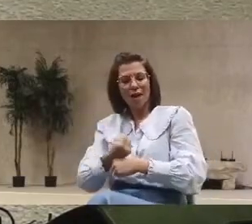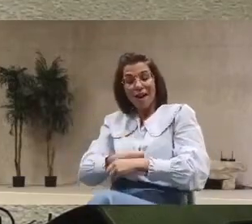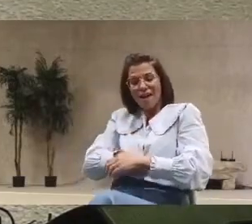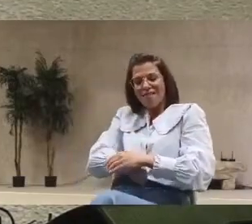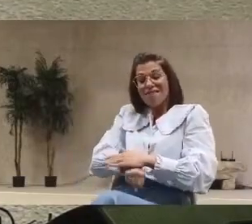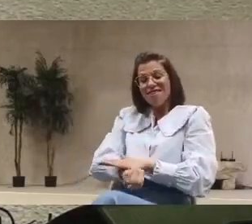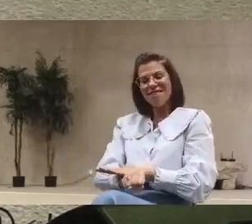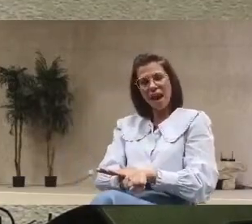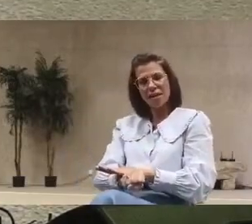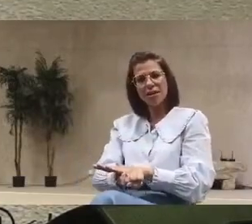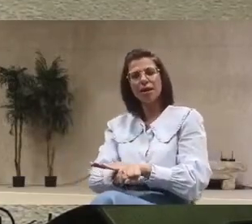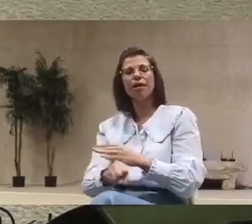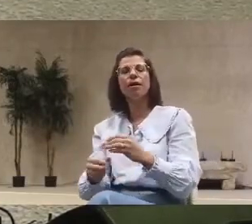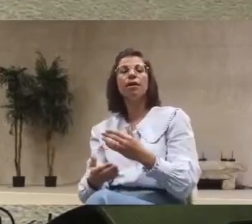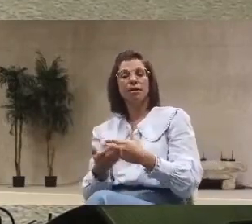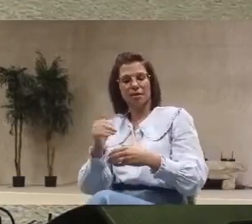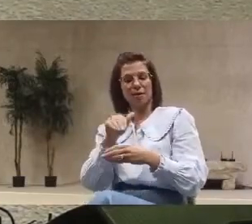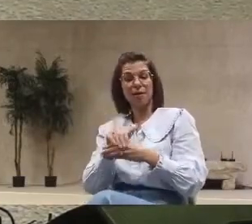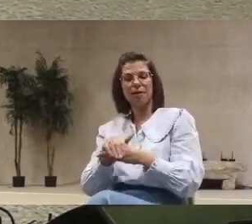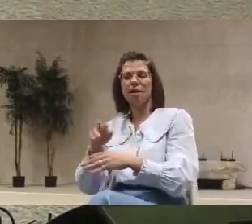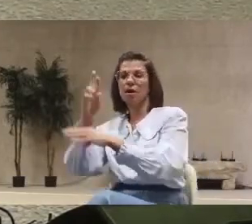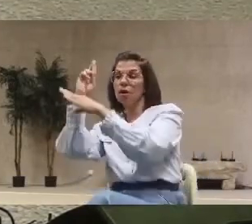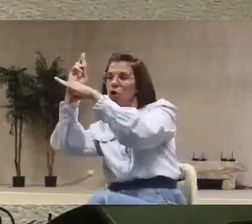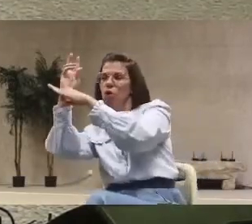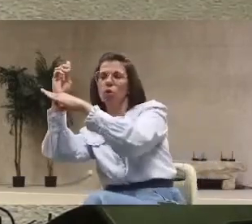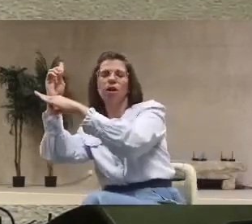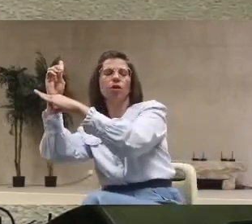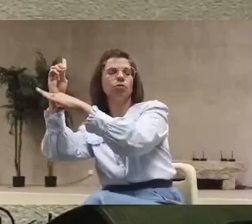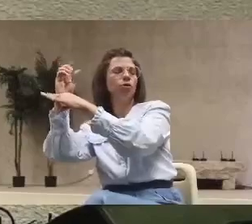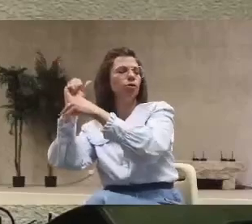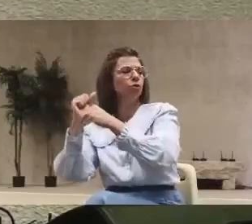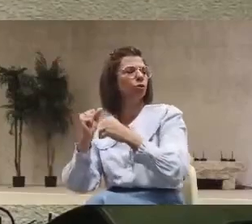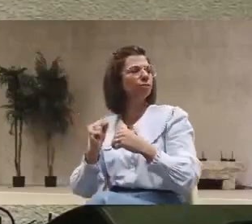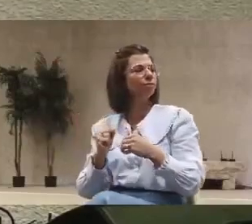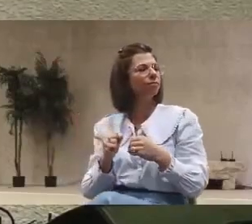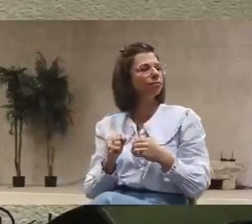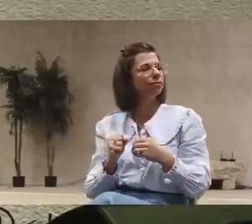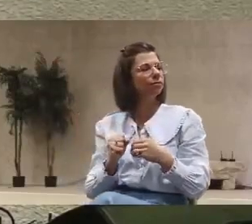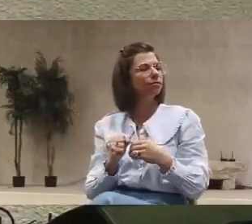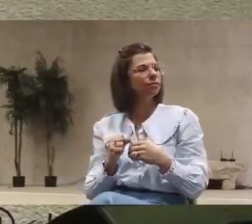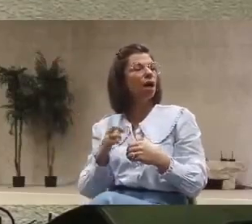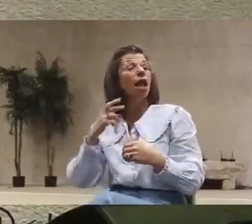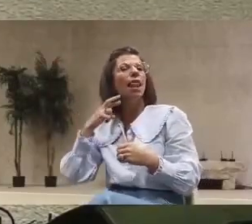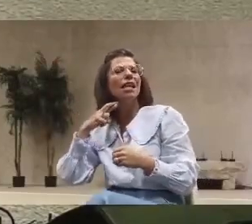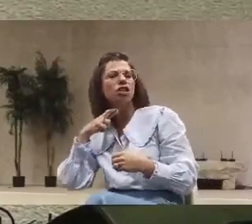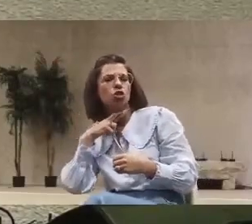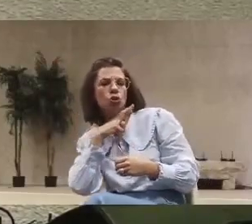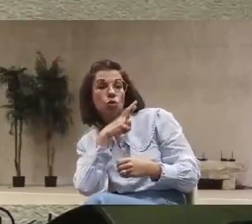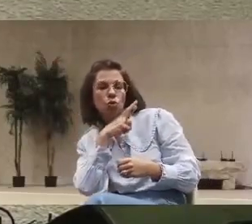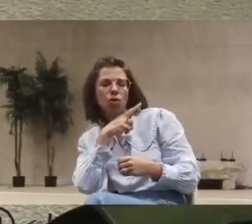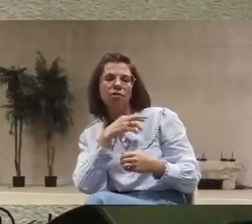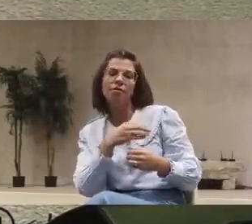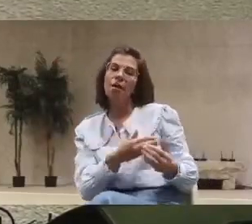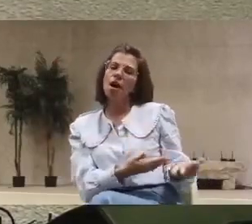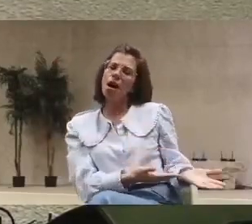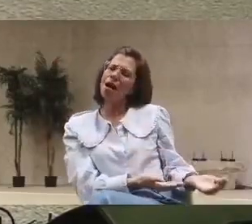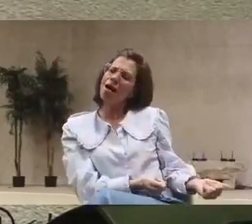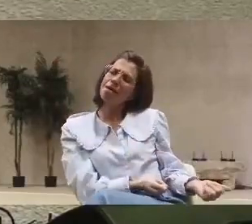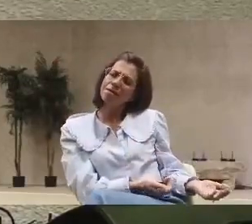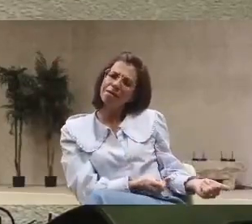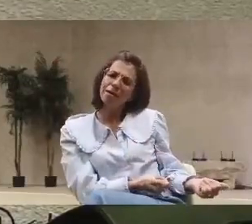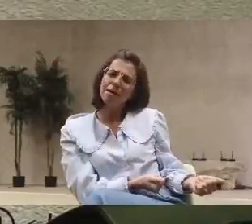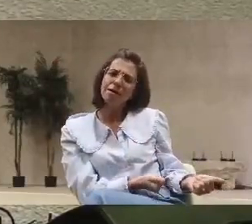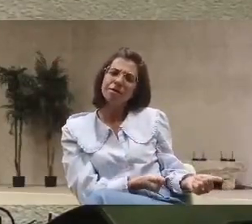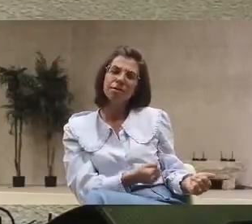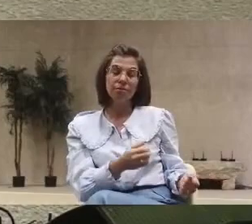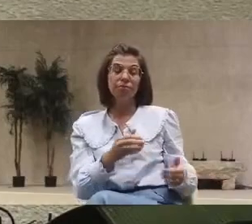des siècles, et nous savons que les Juifs attendaient la manifestation et